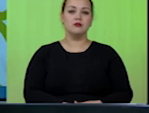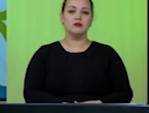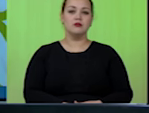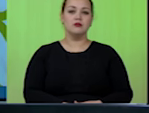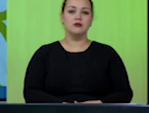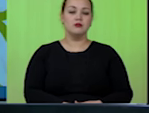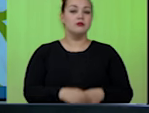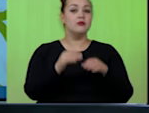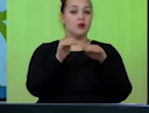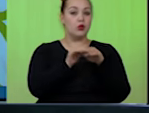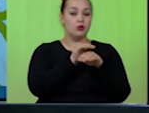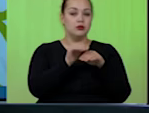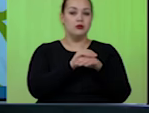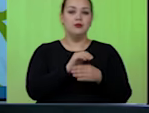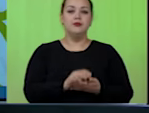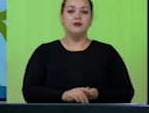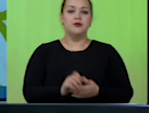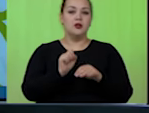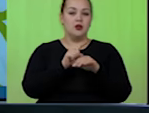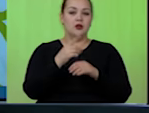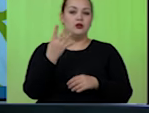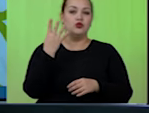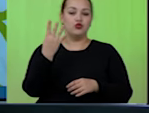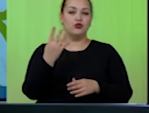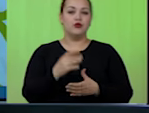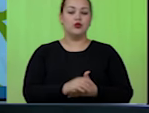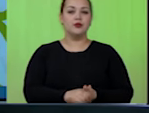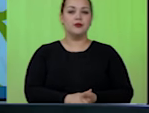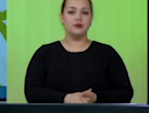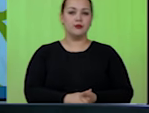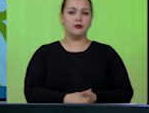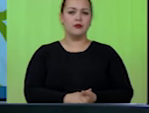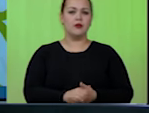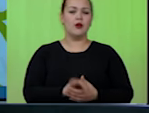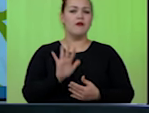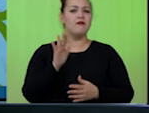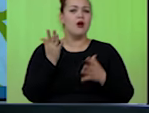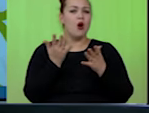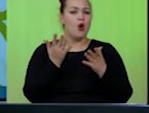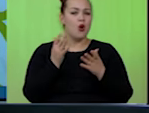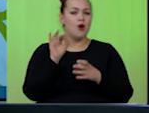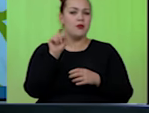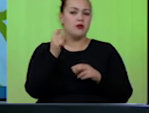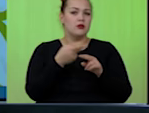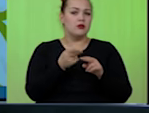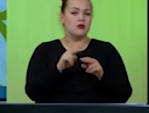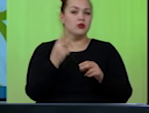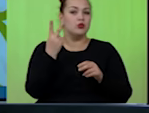70020. Молодцы! Задание четвертое. В каком из этих двух